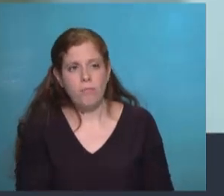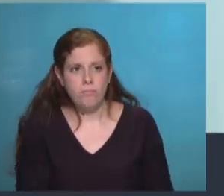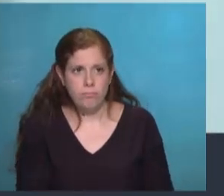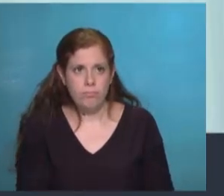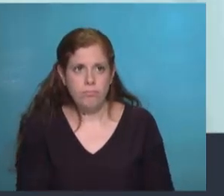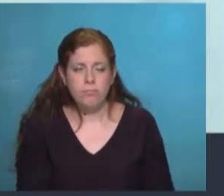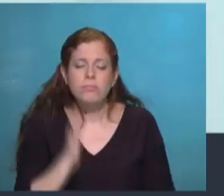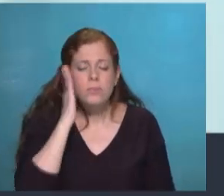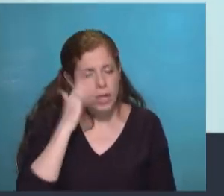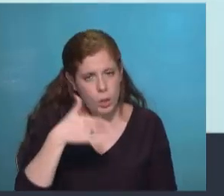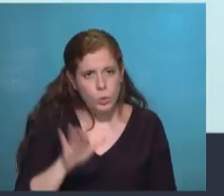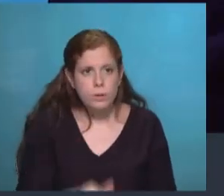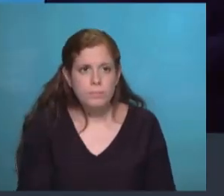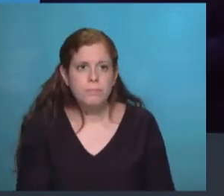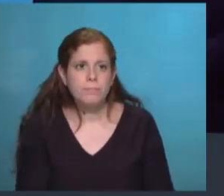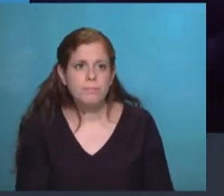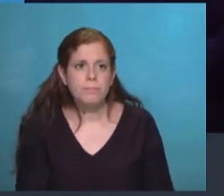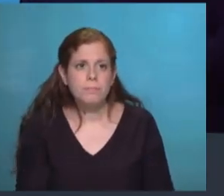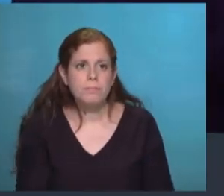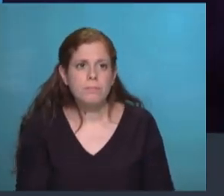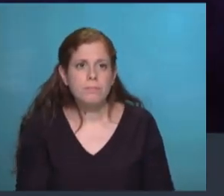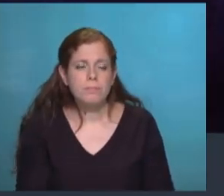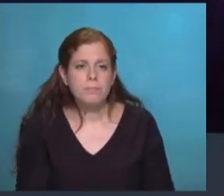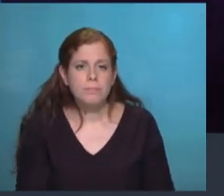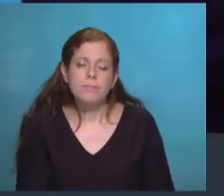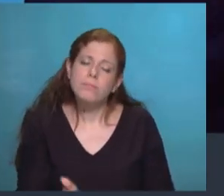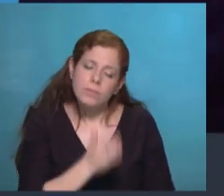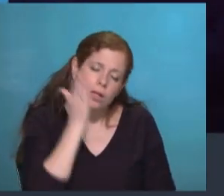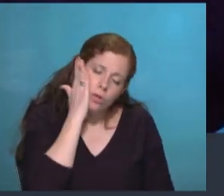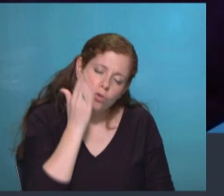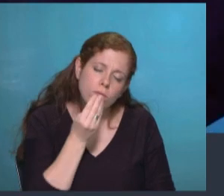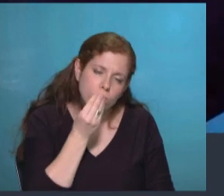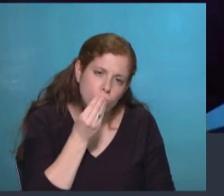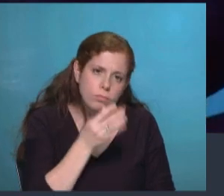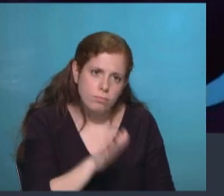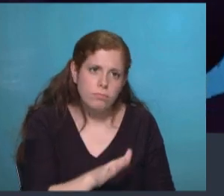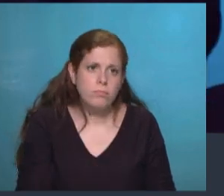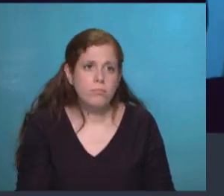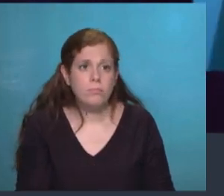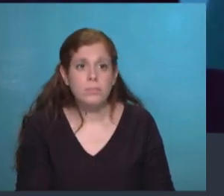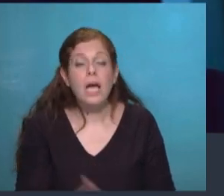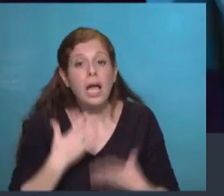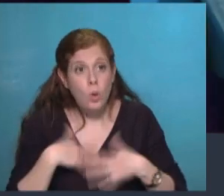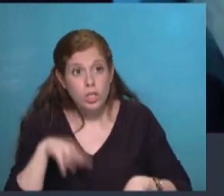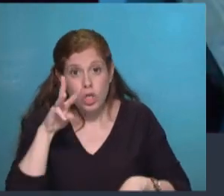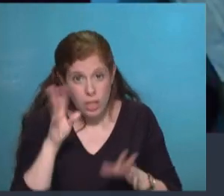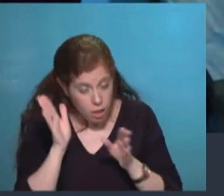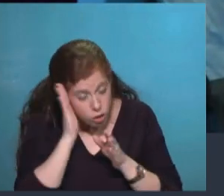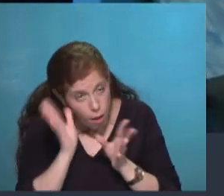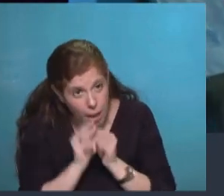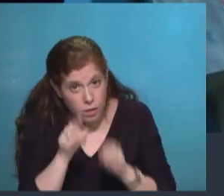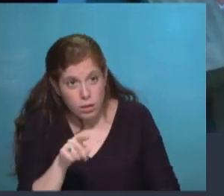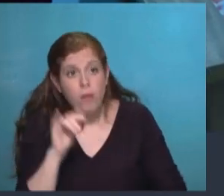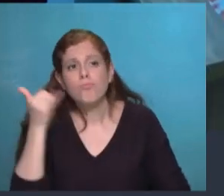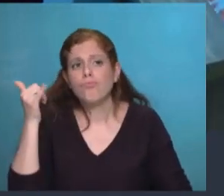אני הולך לישון. עניין החיים שלי. שנאל, בוא, אתה רוצה ששנאל תישן איתך? כן. כן?